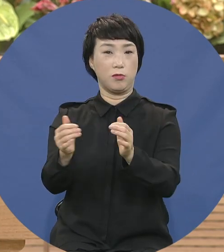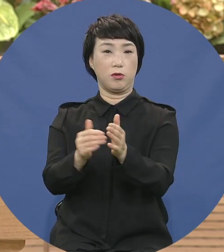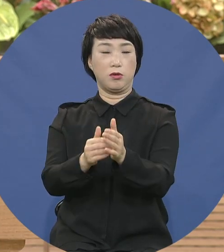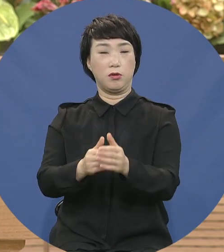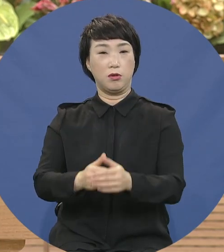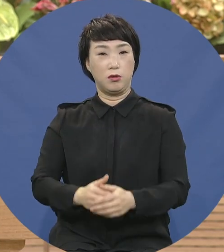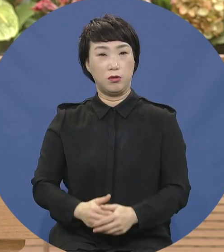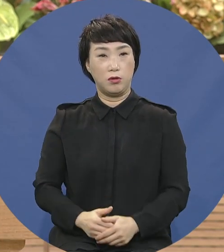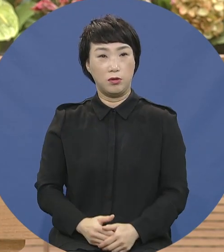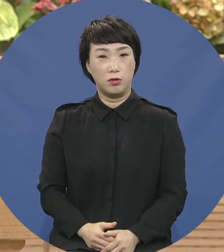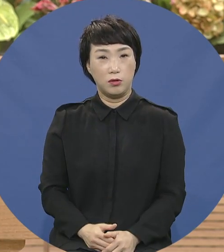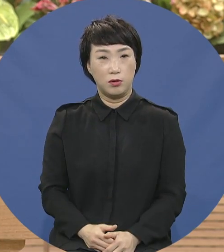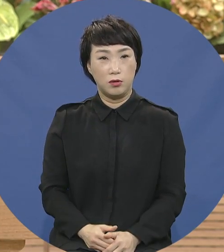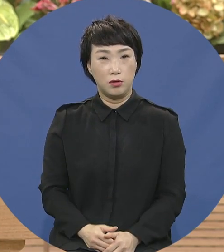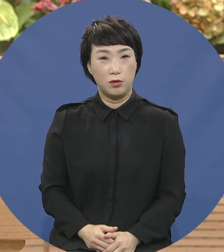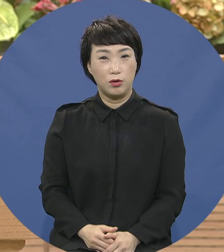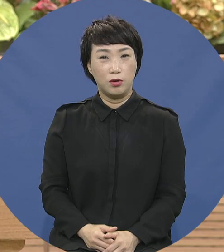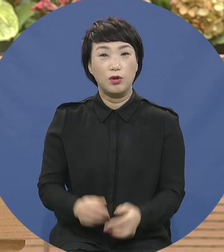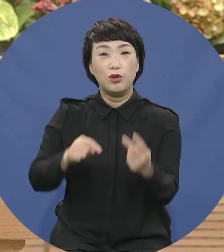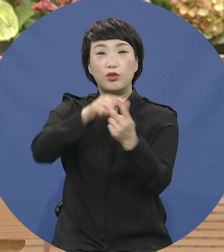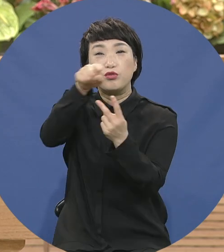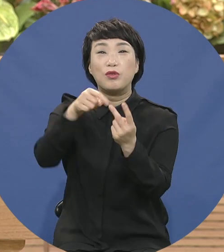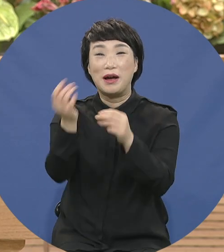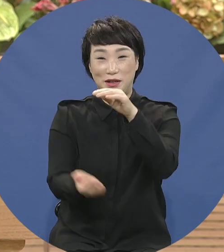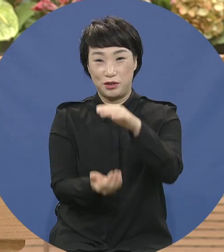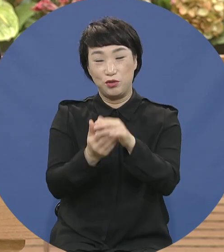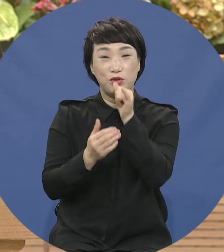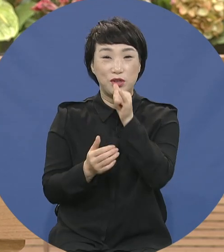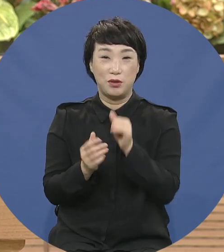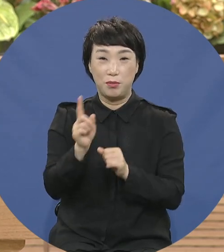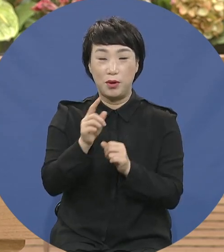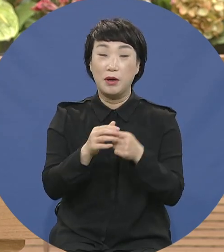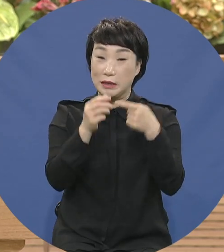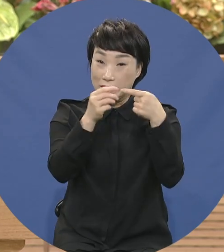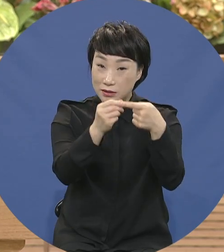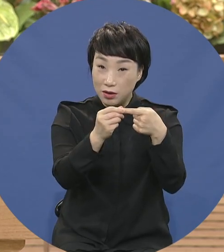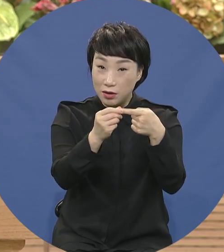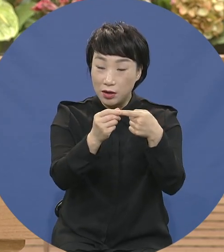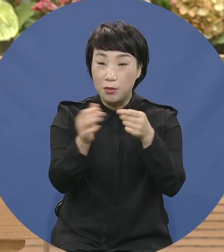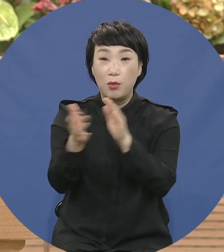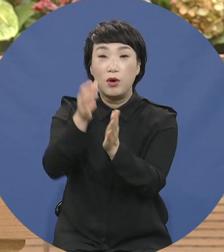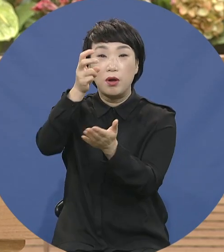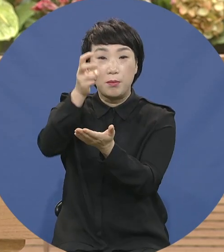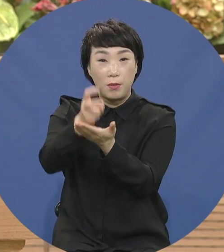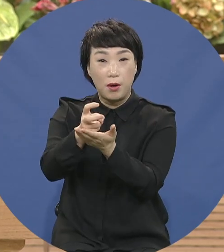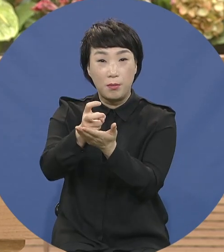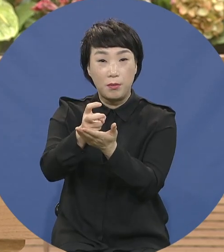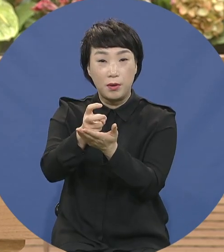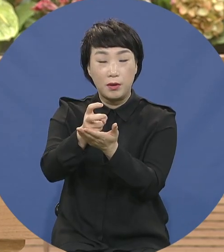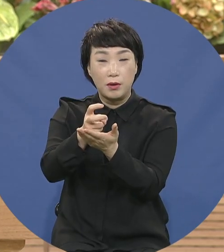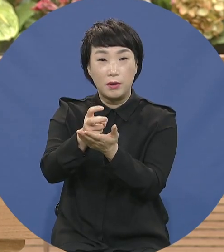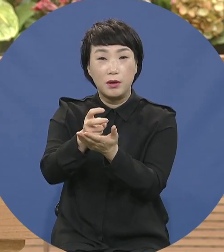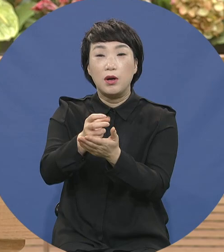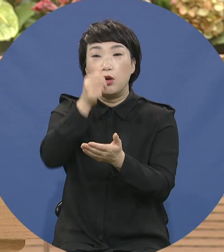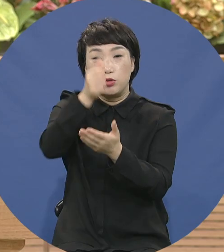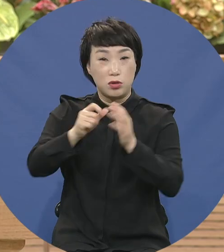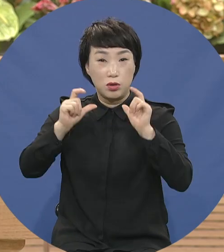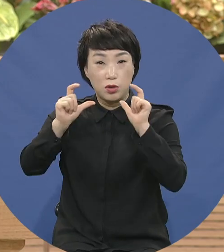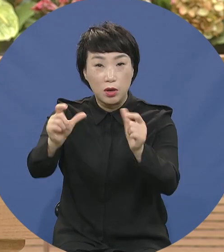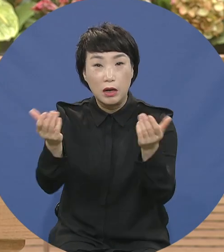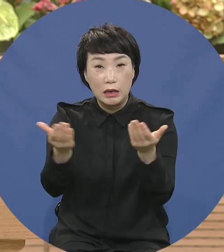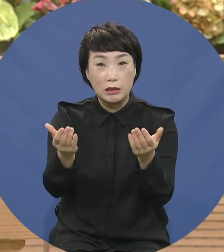말리라. 두 가지를 이루는데 하나는 율법에 정죄하는